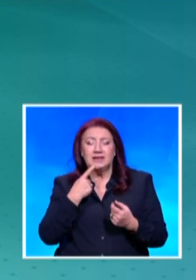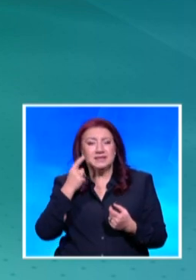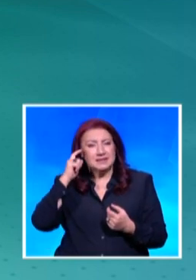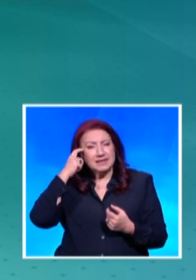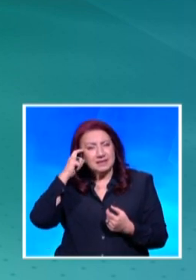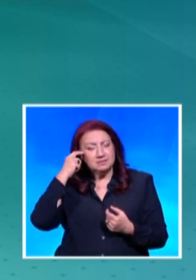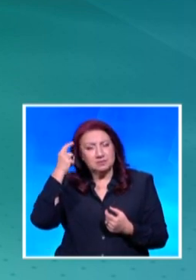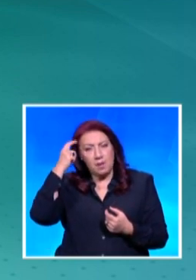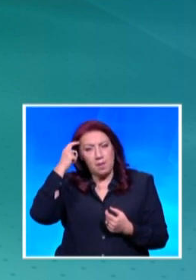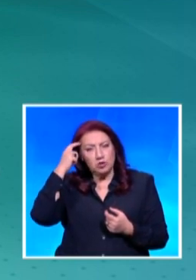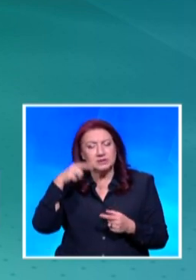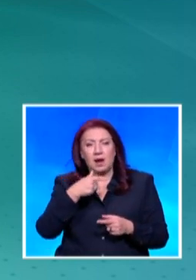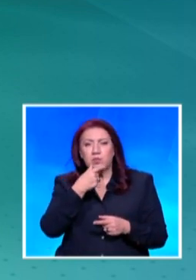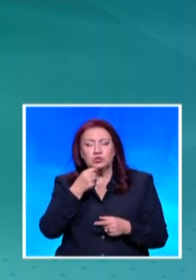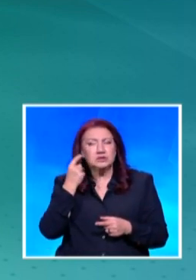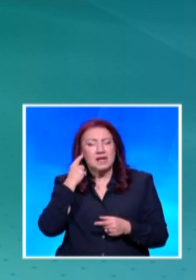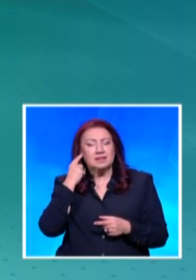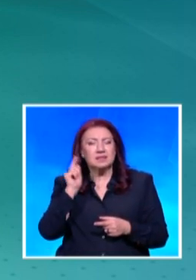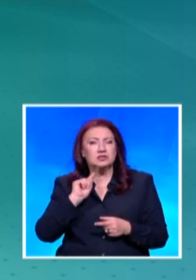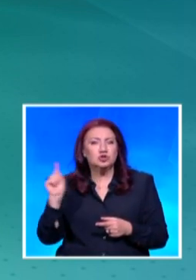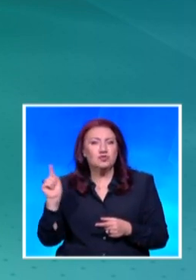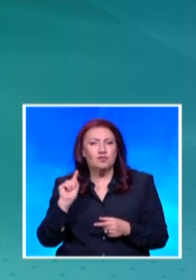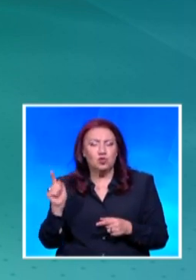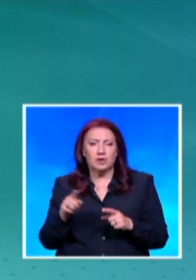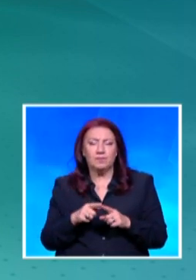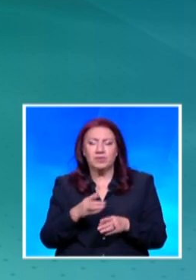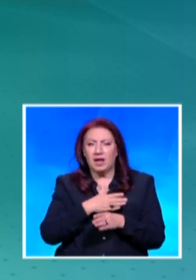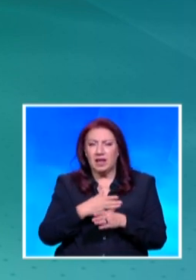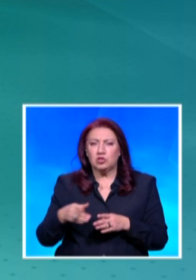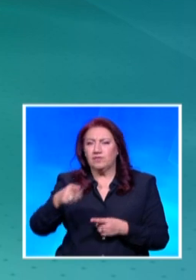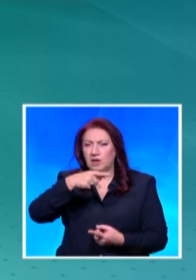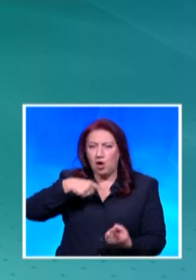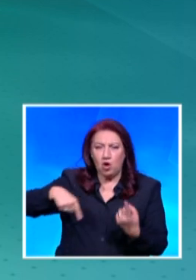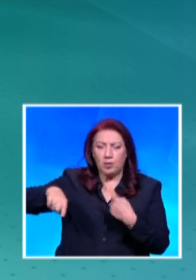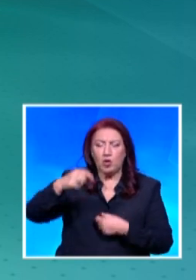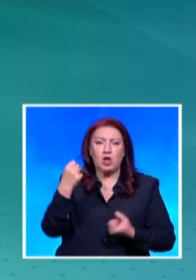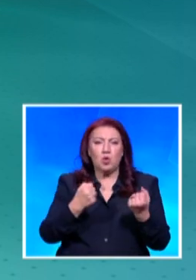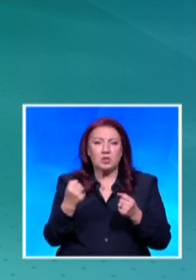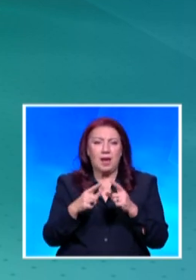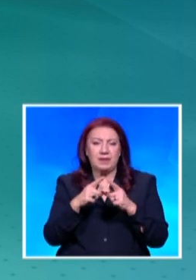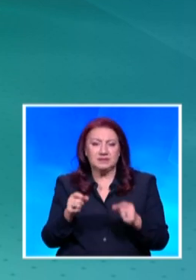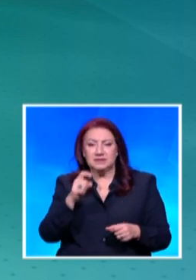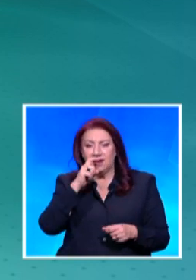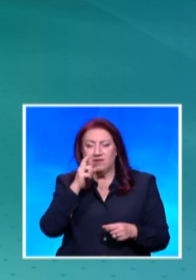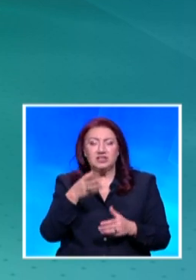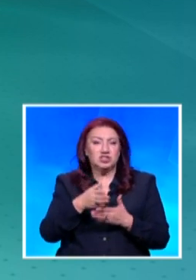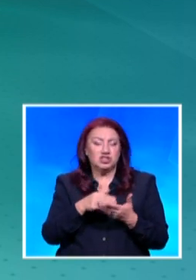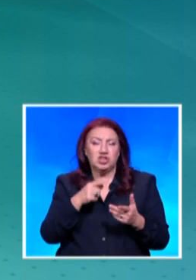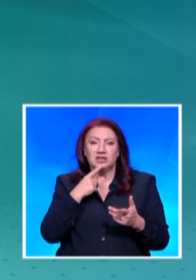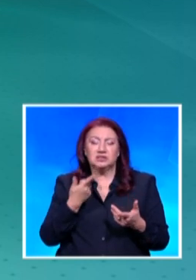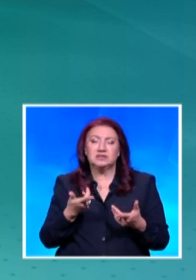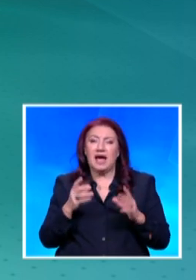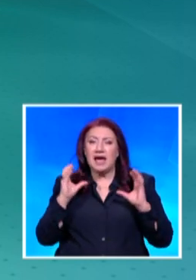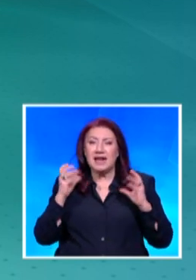мозъкът му чрез познати звуци. Според информациите, редовните обиколки с Мерцедес са били важна част от рехабилитацията на пилота. За Шумахер се грижи екип